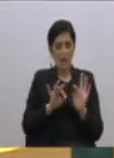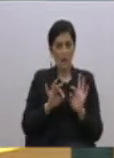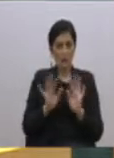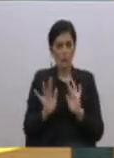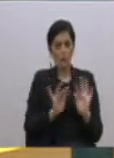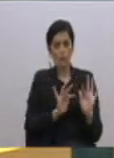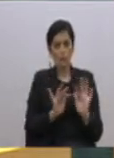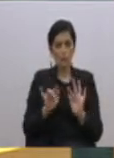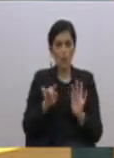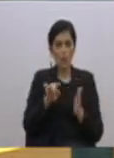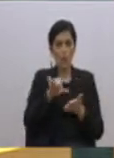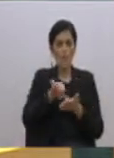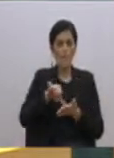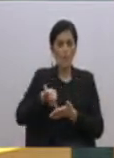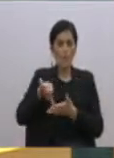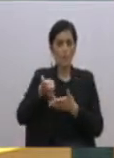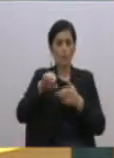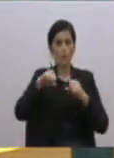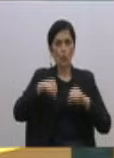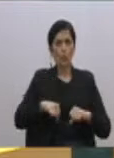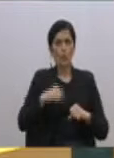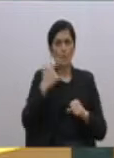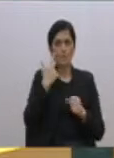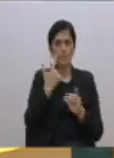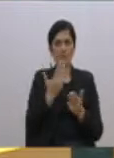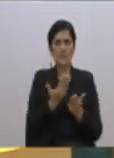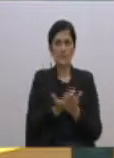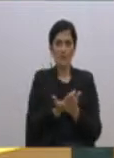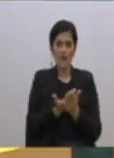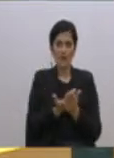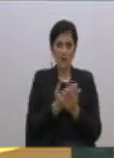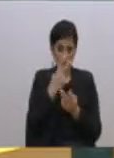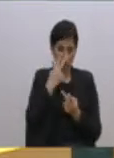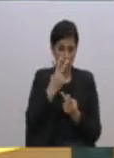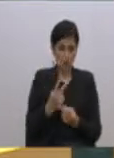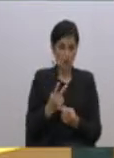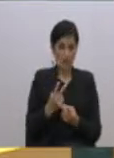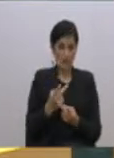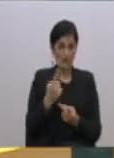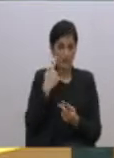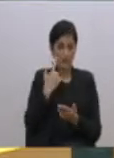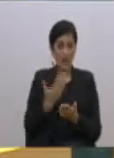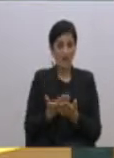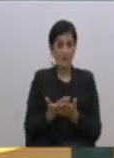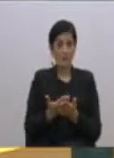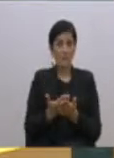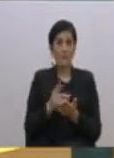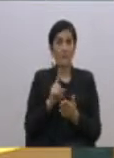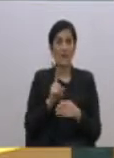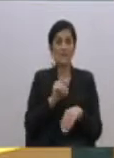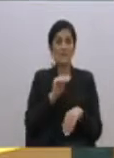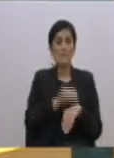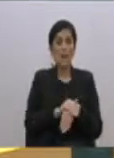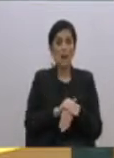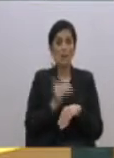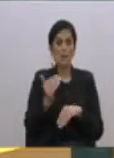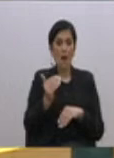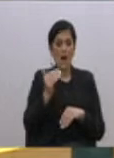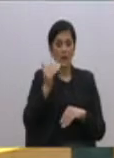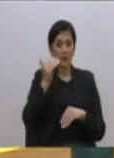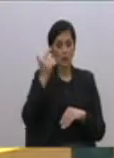პროცესის მონაწილეების უფლებრივი თვალსაზრისითაც, თუ გინდათ შევხედოთ ამ თვალსაზრისითაც, რაც ფაქტობრივად მათ იცოდნენ და